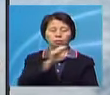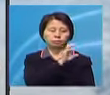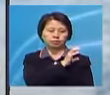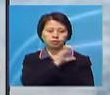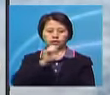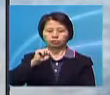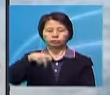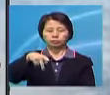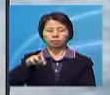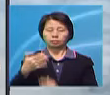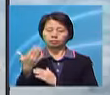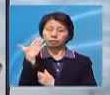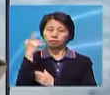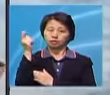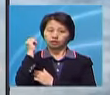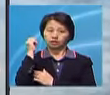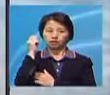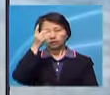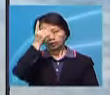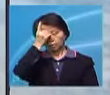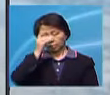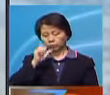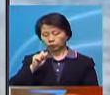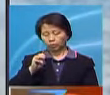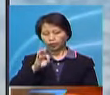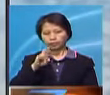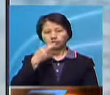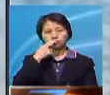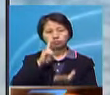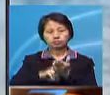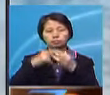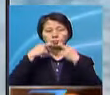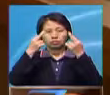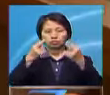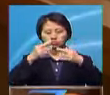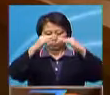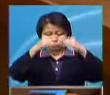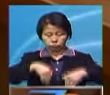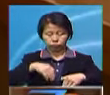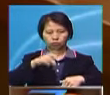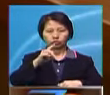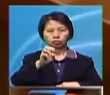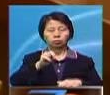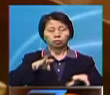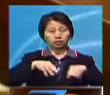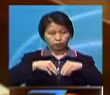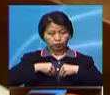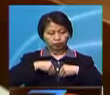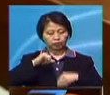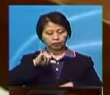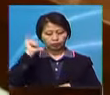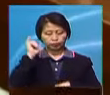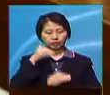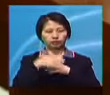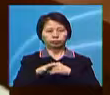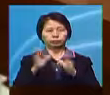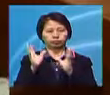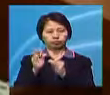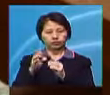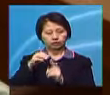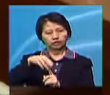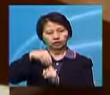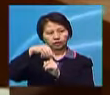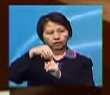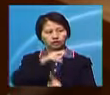SPR pagi tadi. Menurut Dato' Amar Mohamad Asfiah, notis rasmi pembubaran Dun itu diterima beliau semalam sebelum sidang media